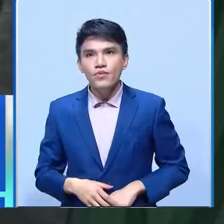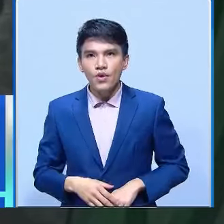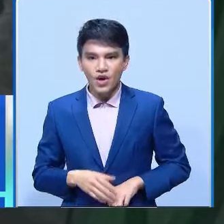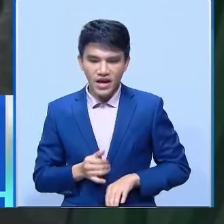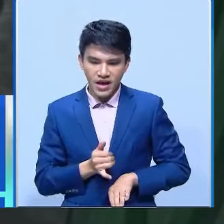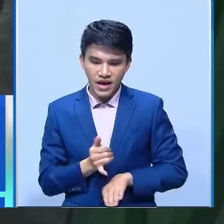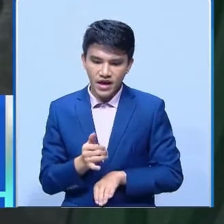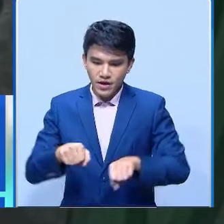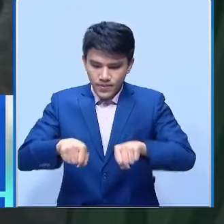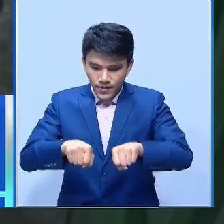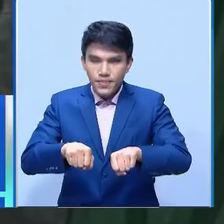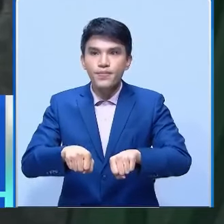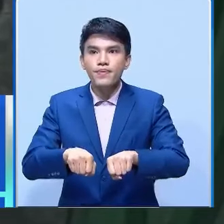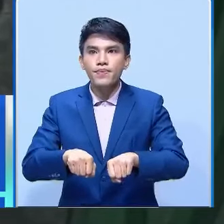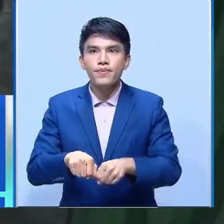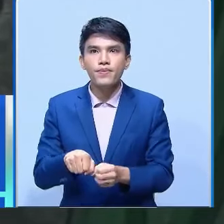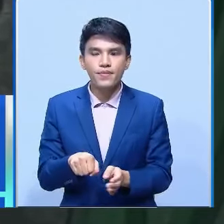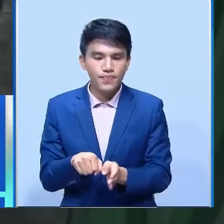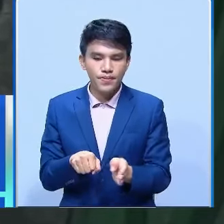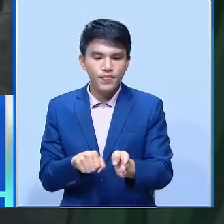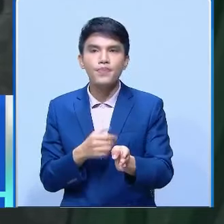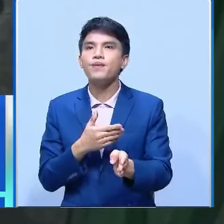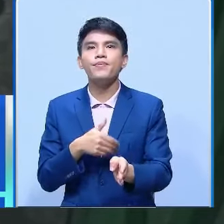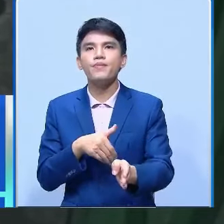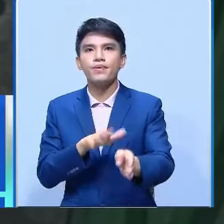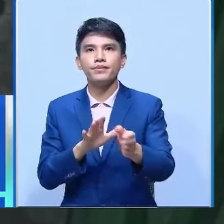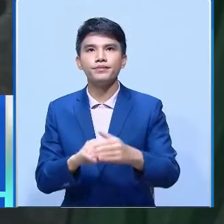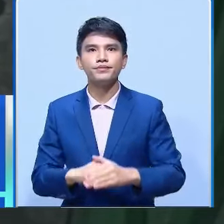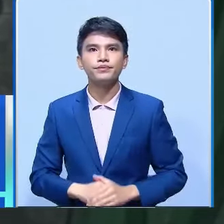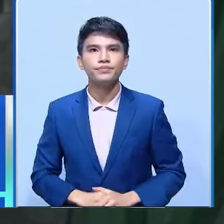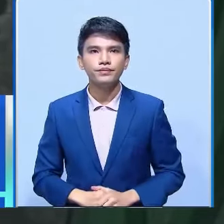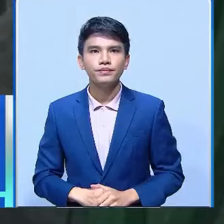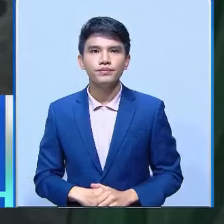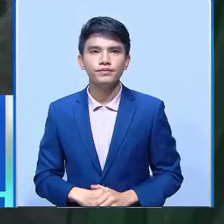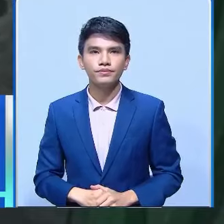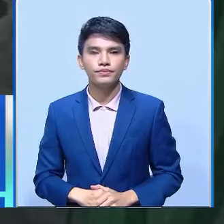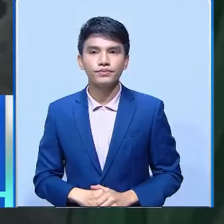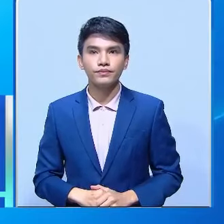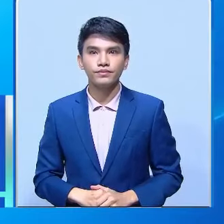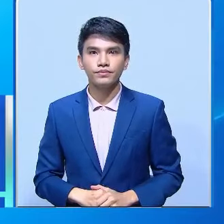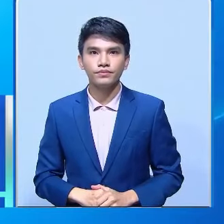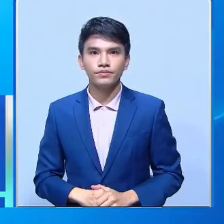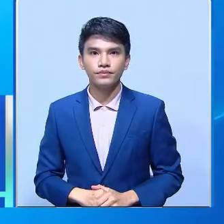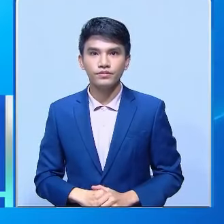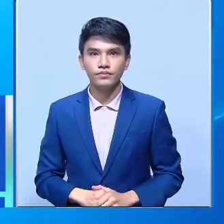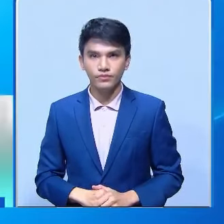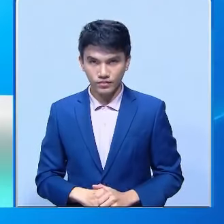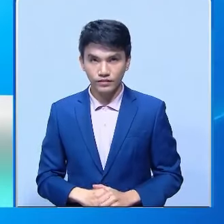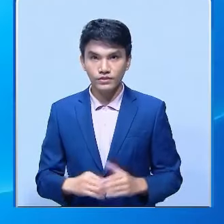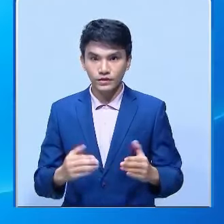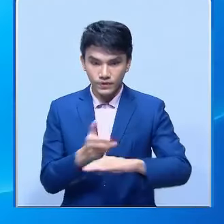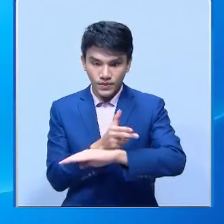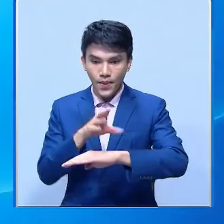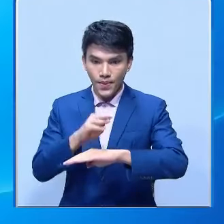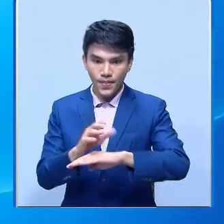ยนี่คุณผู้ชม เป็นอย่างนี้ไอ้สกูตเตอร์ไฟฟ้าแบบง ่ าย เนี่ยคุณผู้ชมแล้วก็ยังมีกล้องวงจร